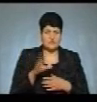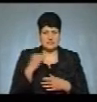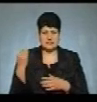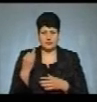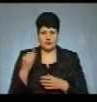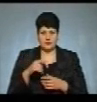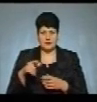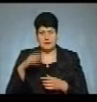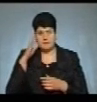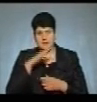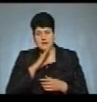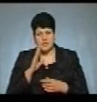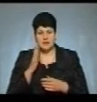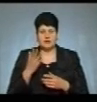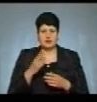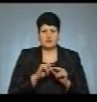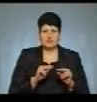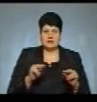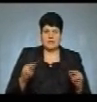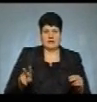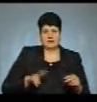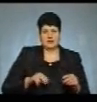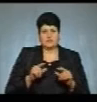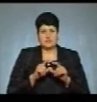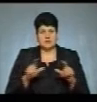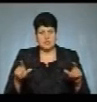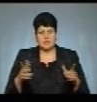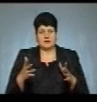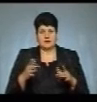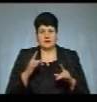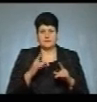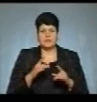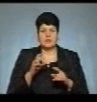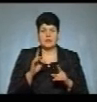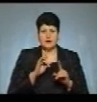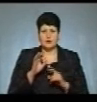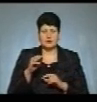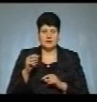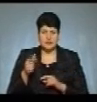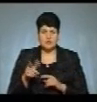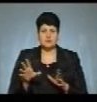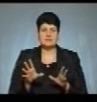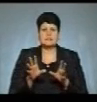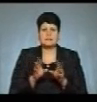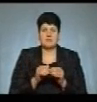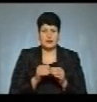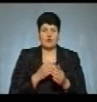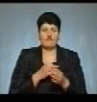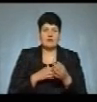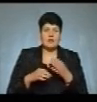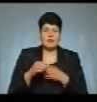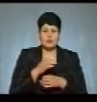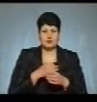сторін. Це і батьків, і вчителів, і директорів шкіл, освітян, радою ОТГ, для того, щоб спільно в діалозі можна